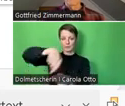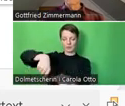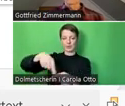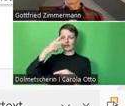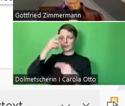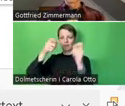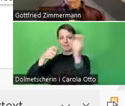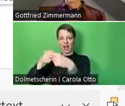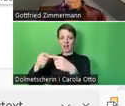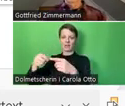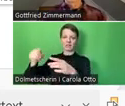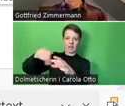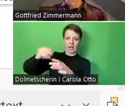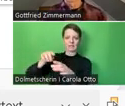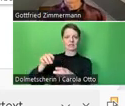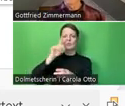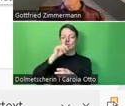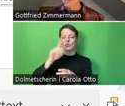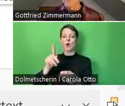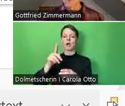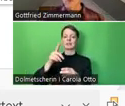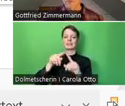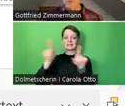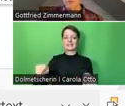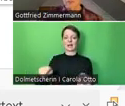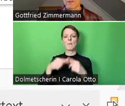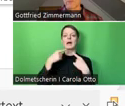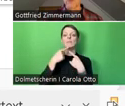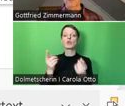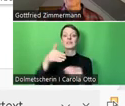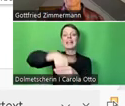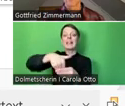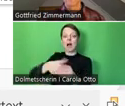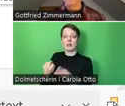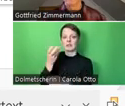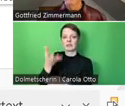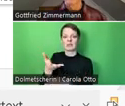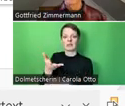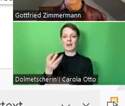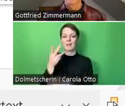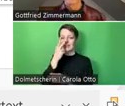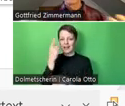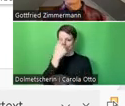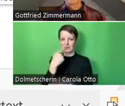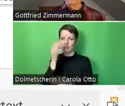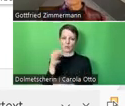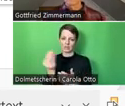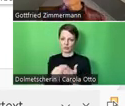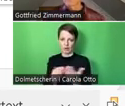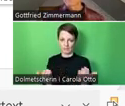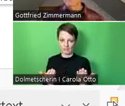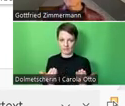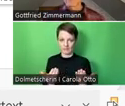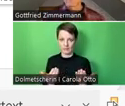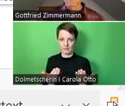nur, was übermittelt dieses Diagramm als Botschaft? Wie muss ich es interpretieren?